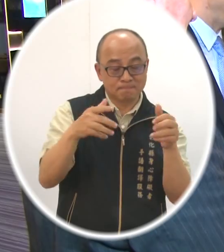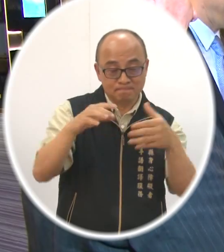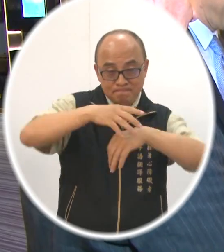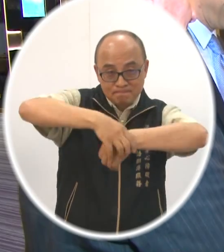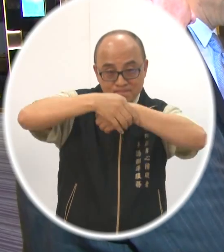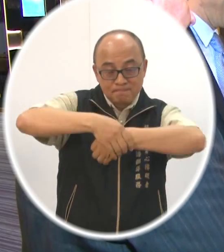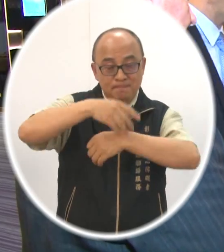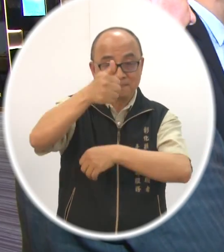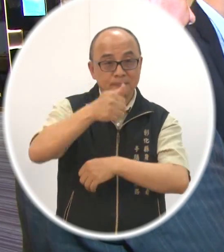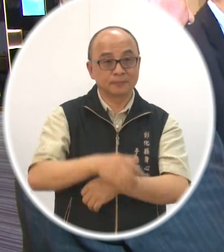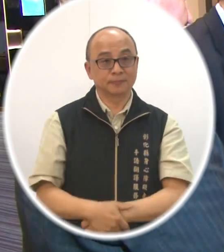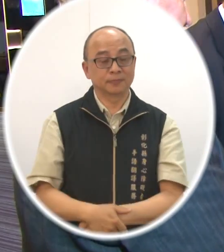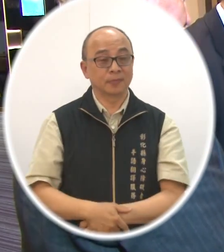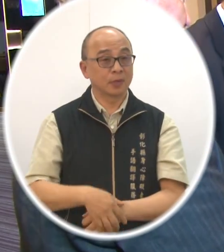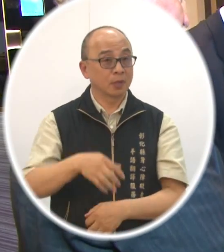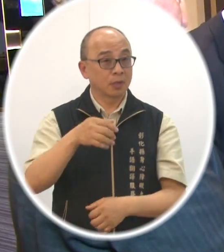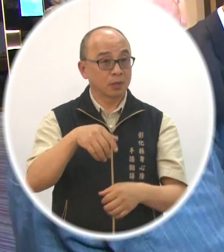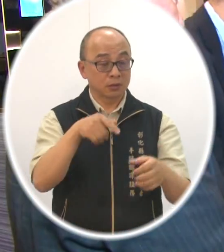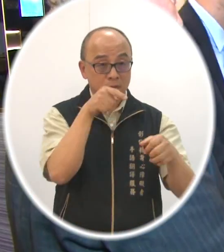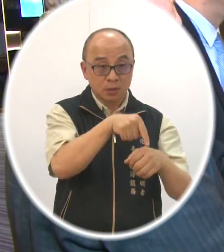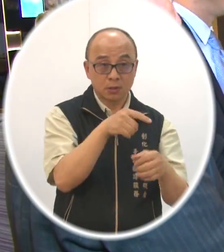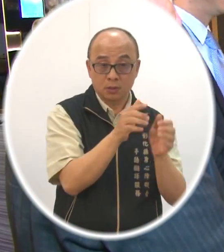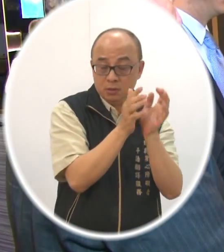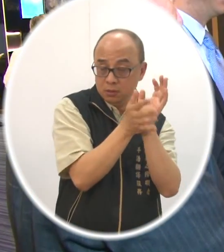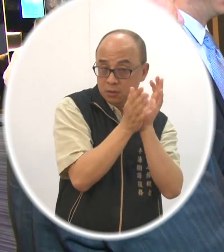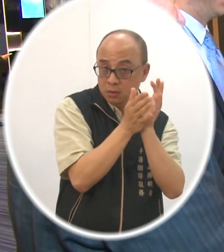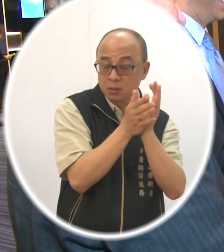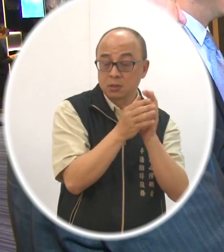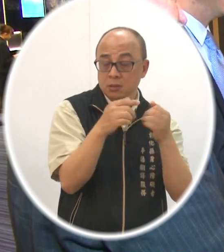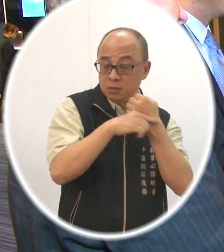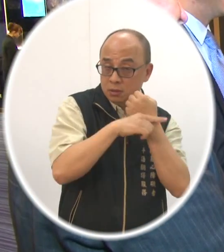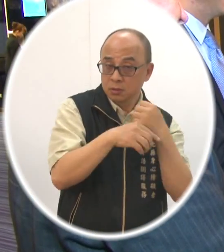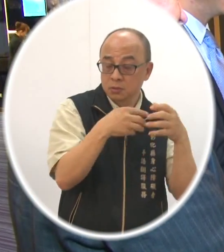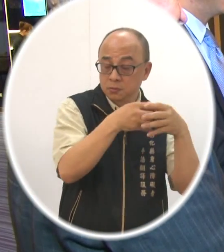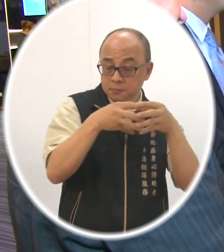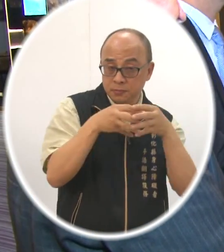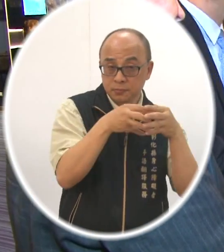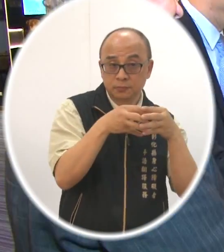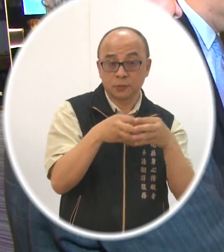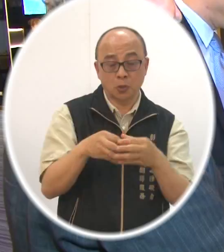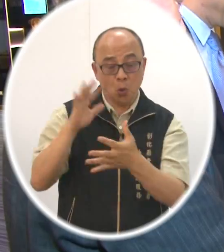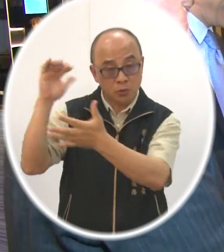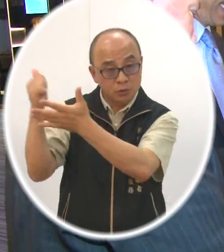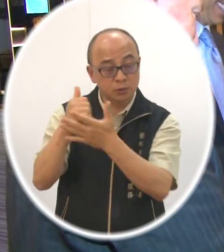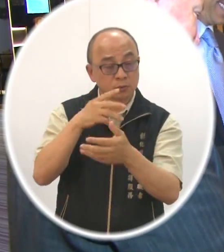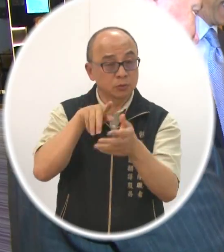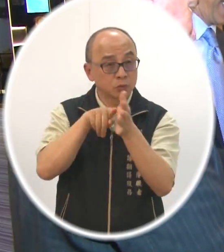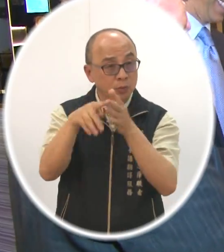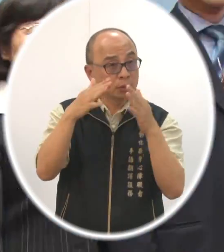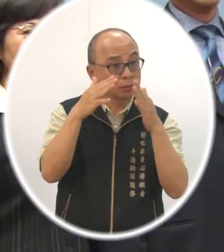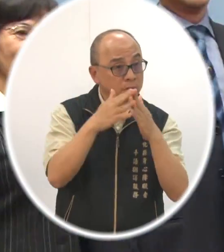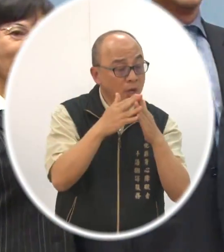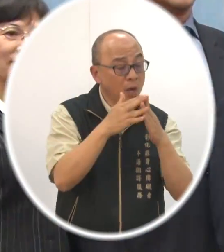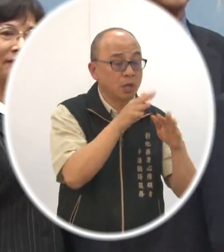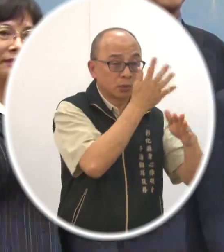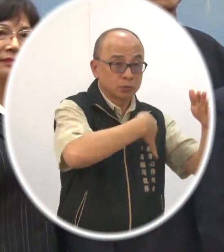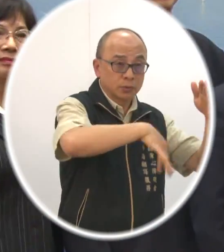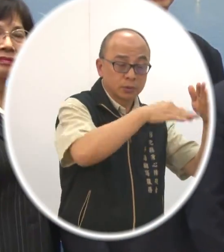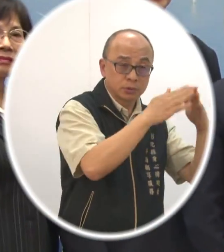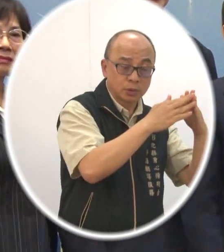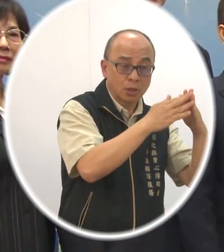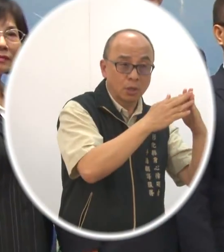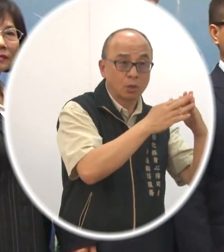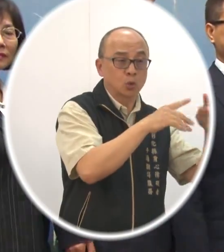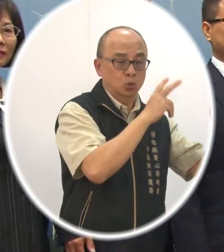彰化县绿能发展愿景论坛邀请国内外绿能厂商、专家学者、学术单位、